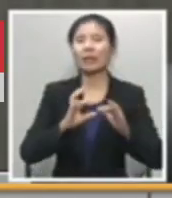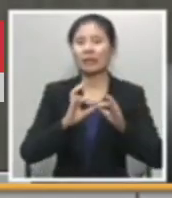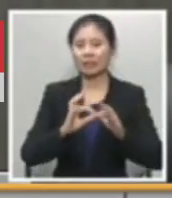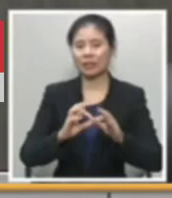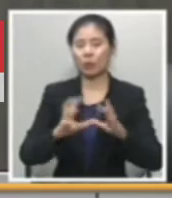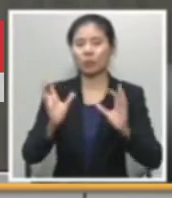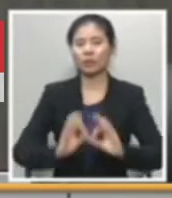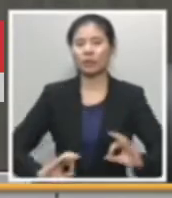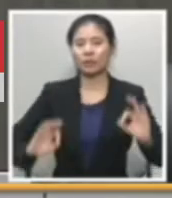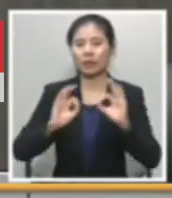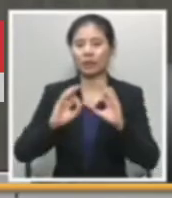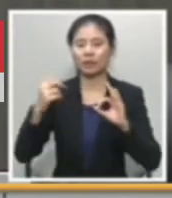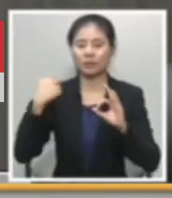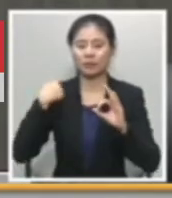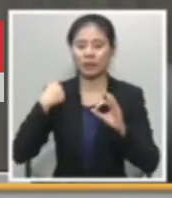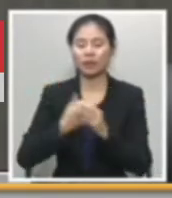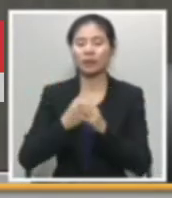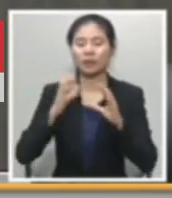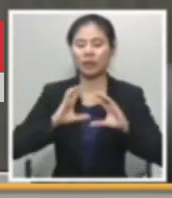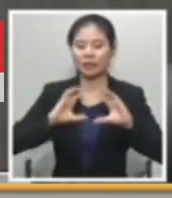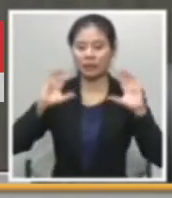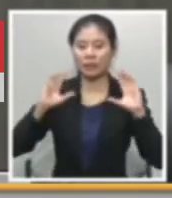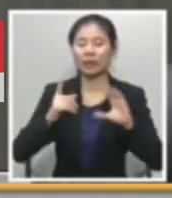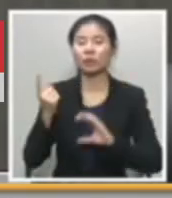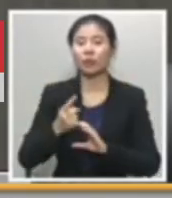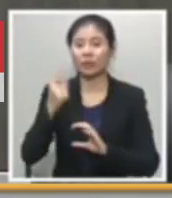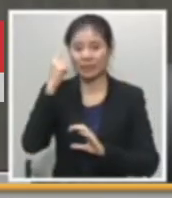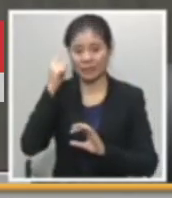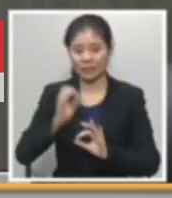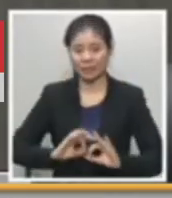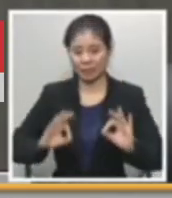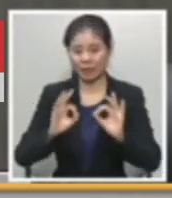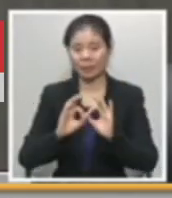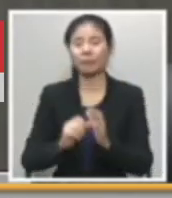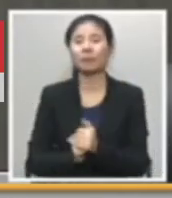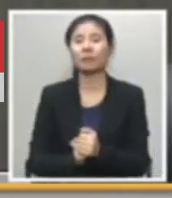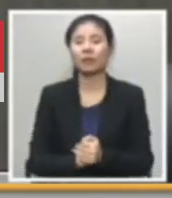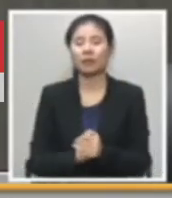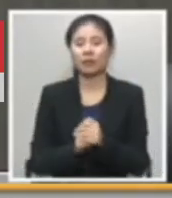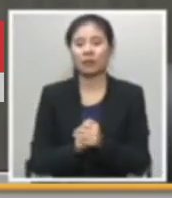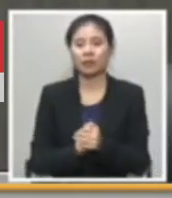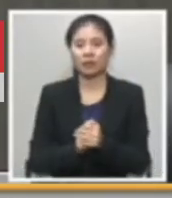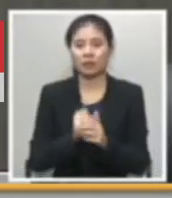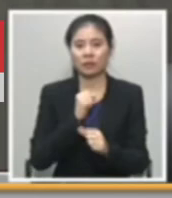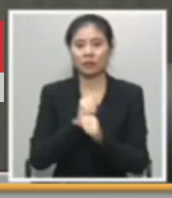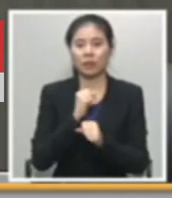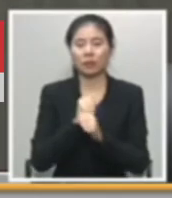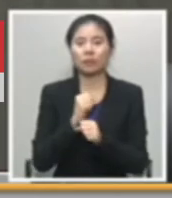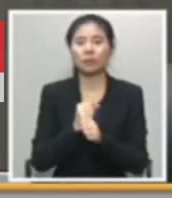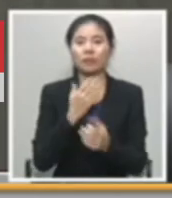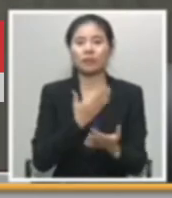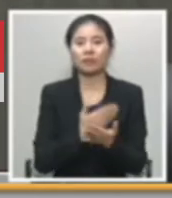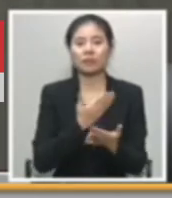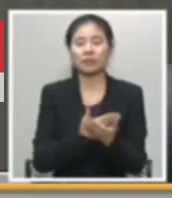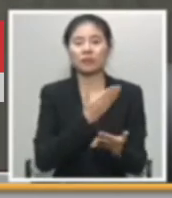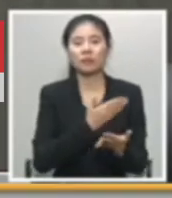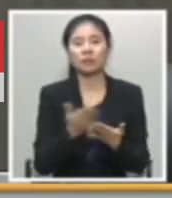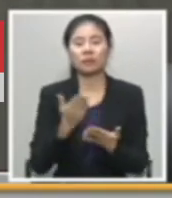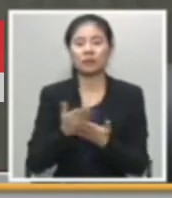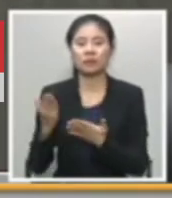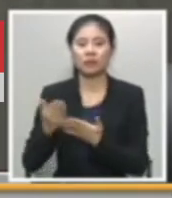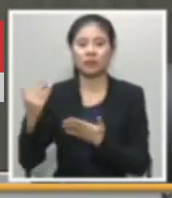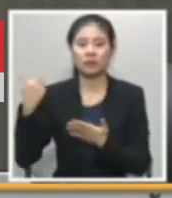ญรัฐบาลยิ่งต้องให้ความสำคัญอย่างยิ่งยวดกับการใช้จ่ายเม็ดเงินงบประม